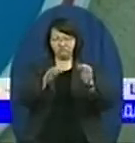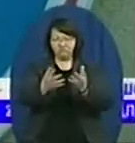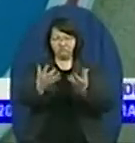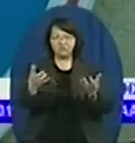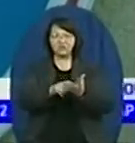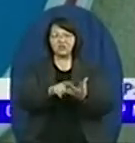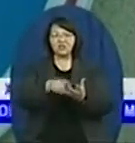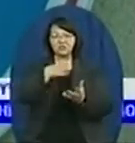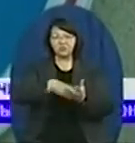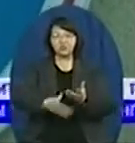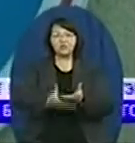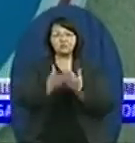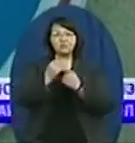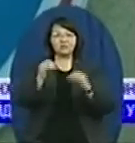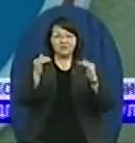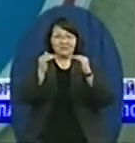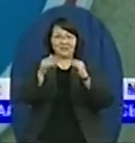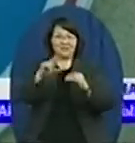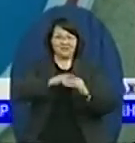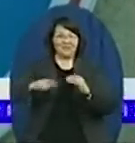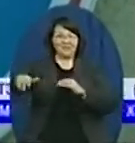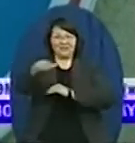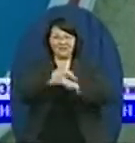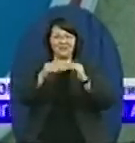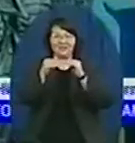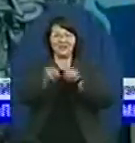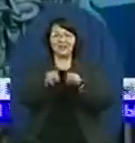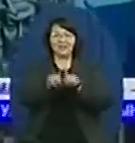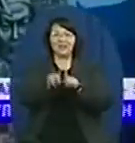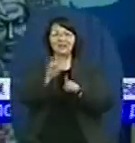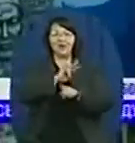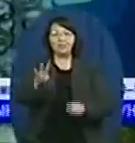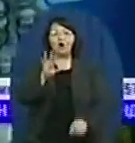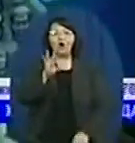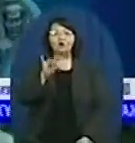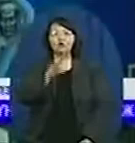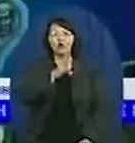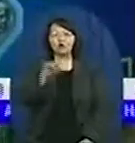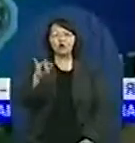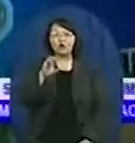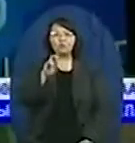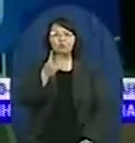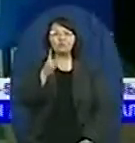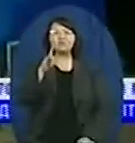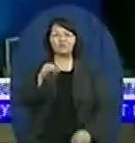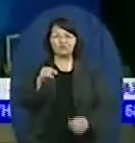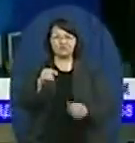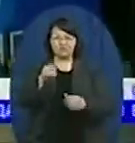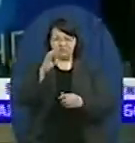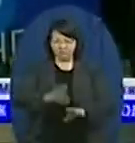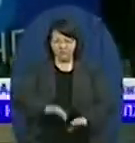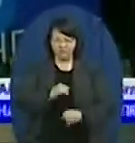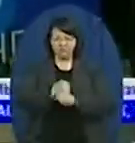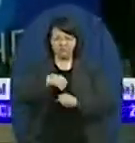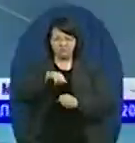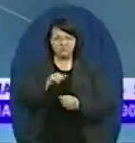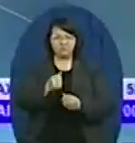тэгшүүлчилдэг, бүртгэлтэй байхын тулд намын орон тооны бүртгэгчтэй болох зэрэг өөрчлөлтүүдийг хийж байгаагаа энэ үеэр дууллаа.